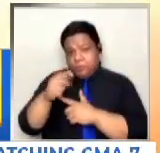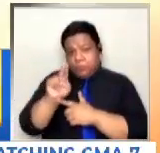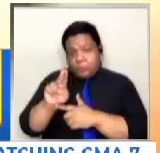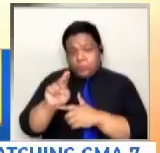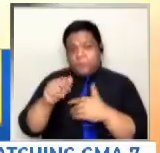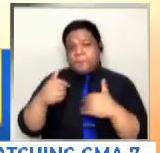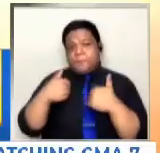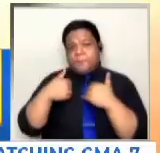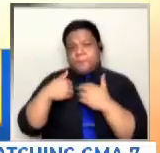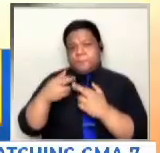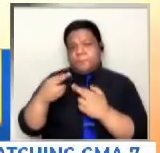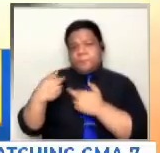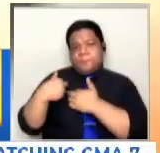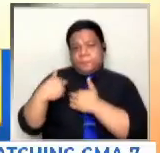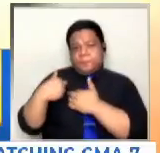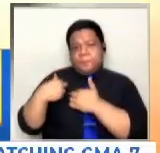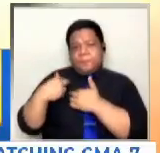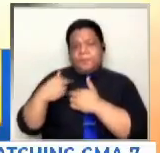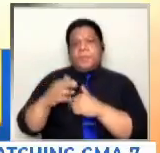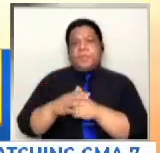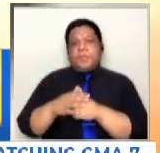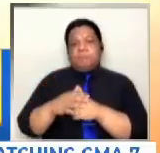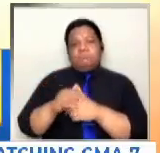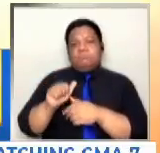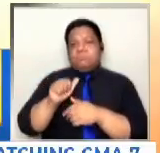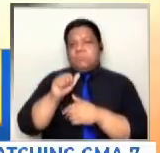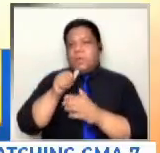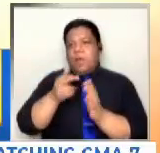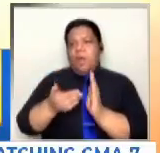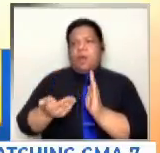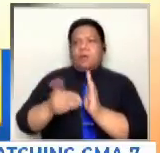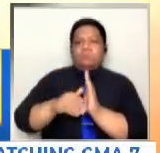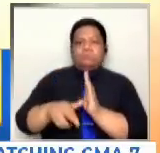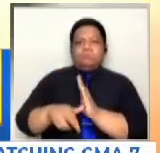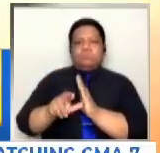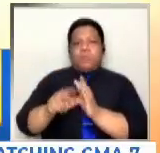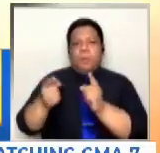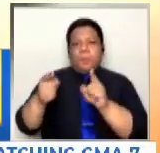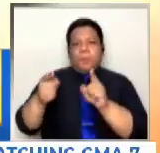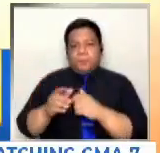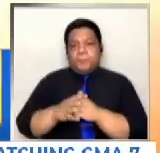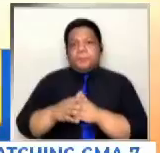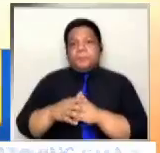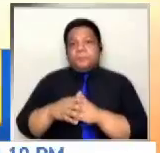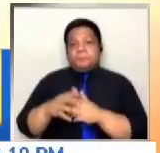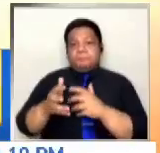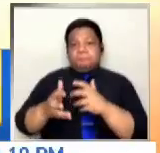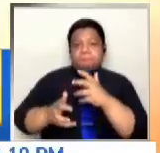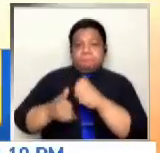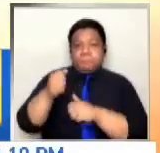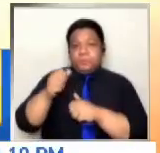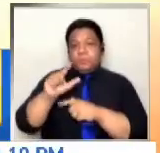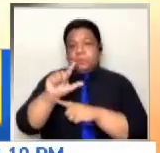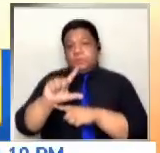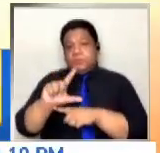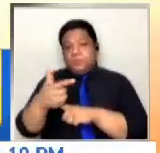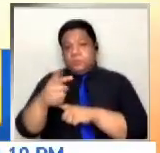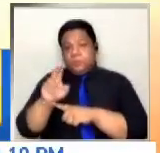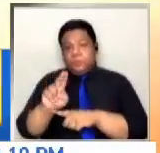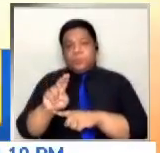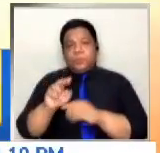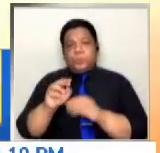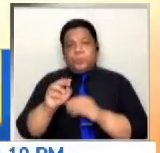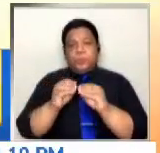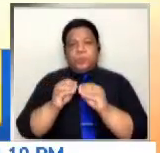natin, so to speak, para hindi na maulit yung nangyari. Tapos yung vast majority naman ng mga LGUs na maging maayos yung